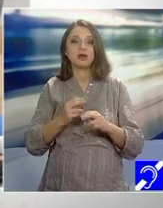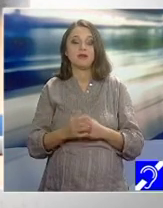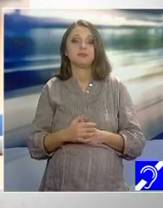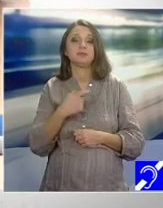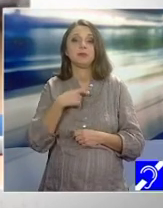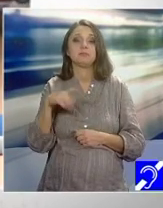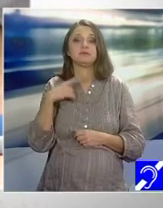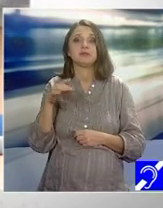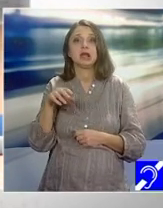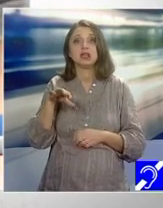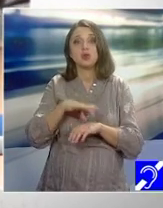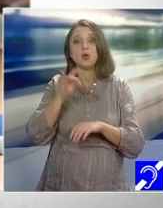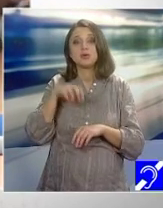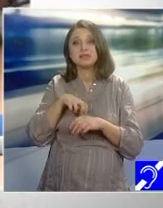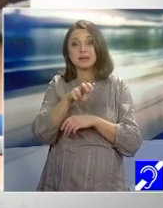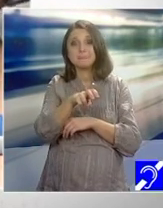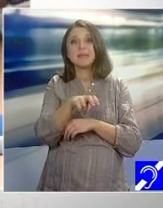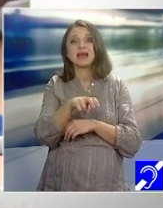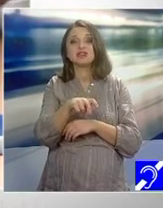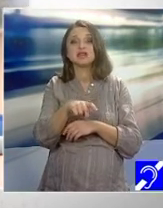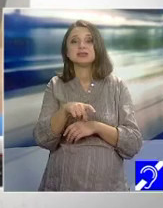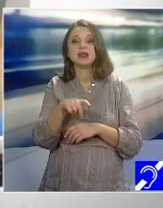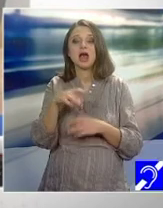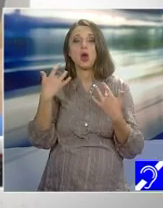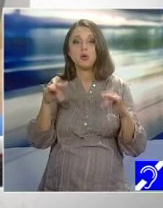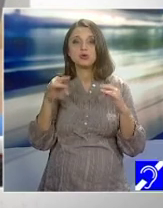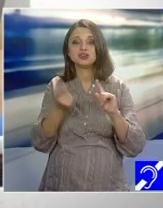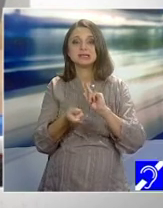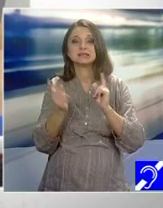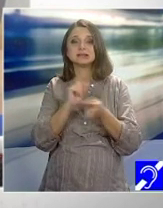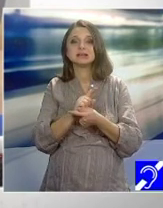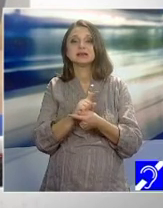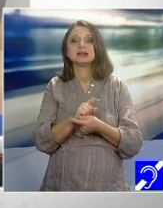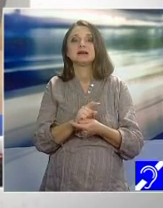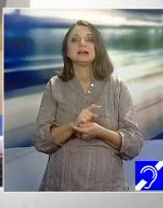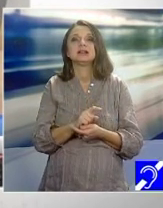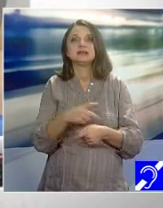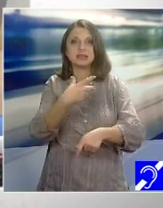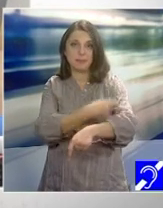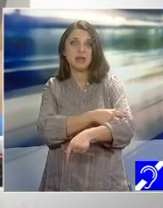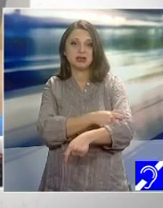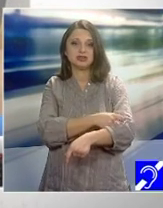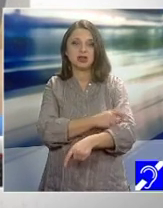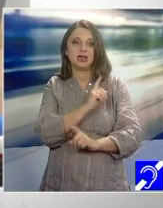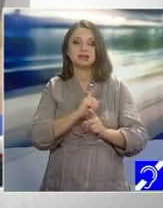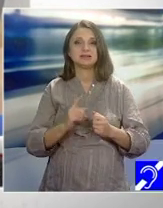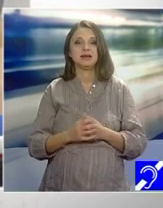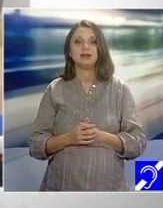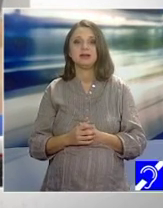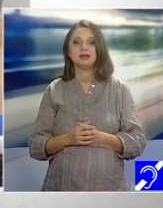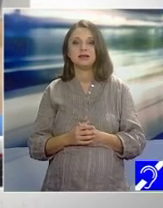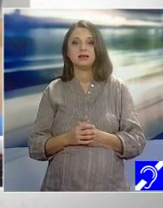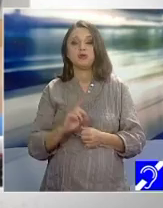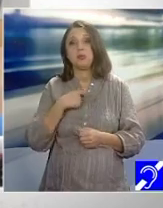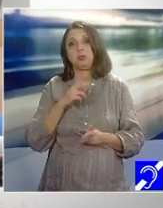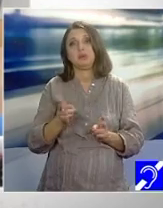să mergeți la UPU și să-i pună branulă și să-i schimbe antibioticul, să-i dați injectabil, că dacă nu ia pe gură, nu putem face tratamentul